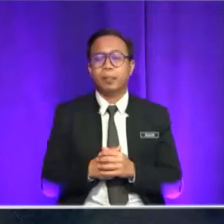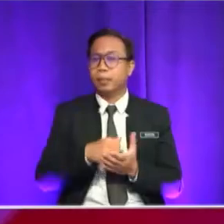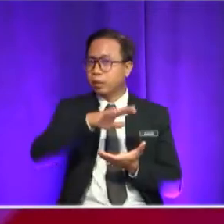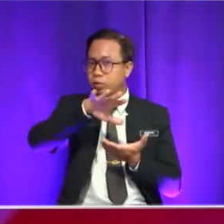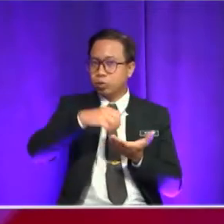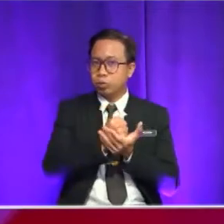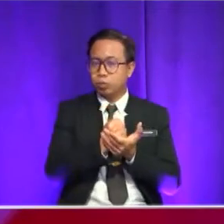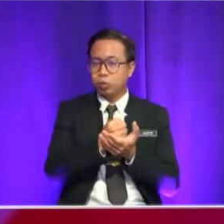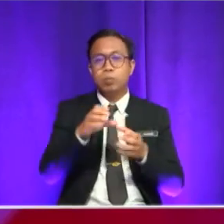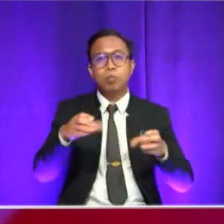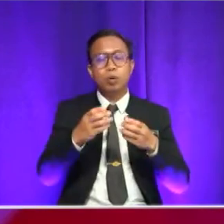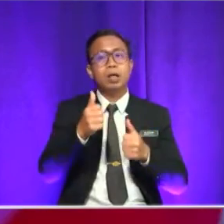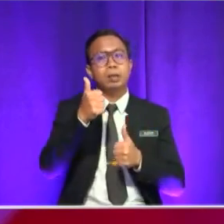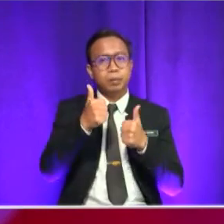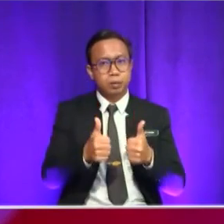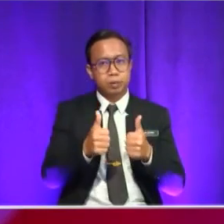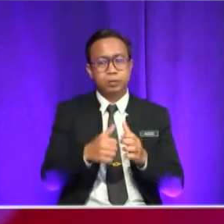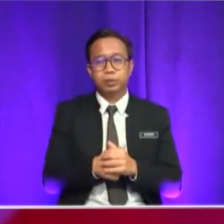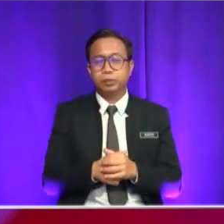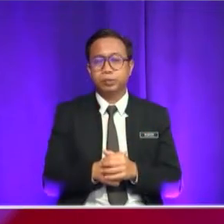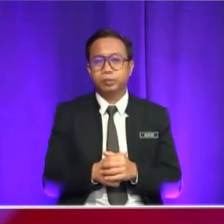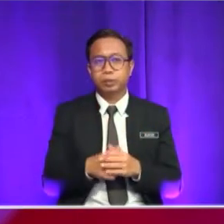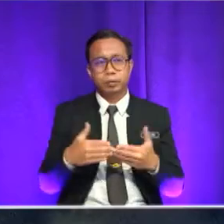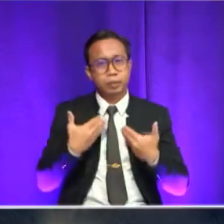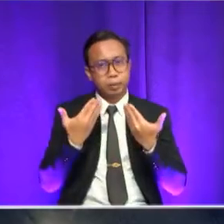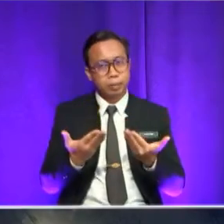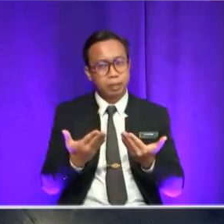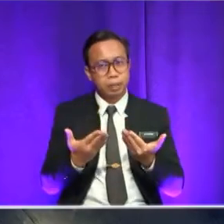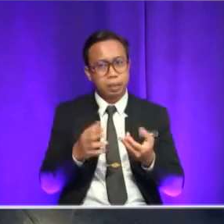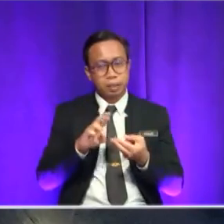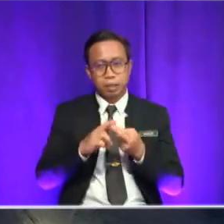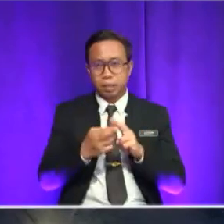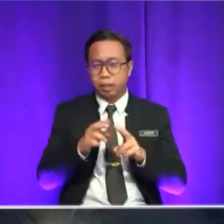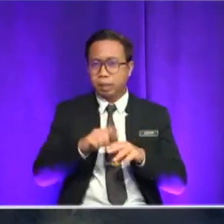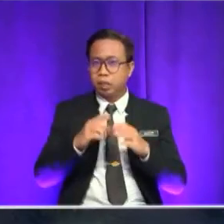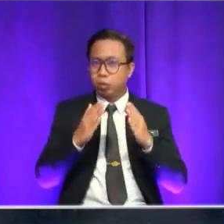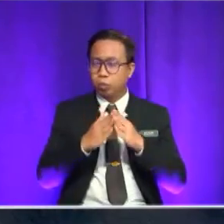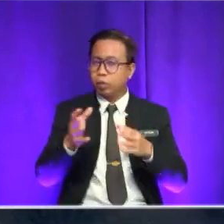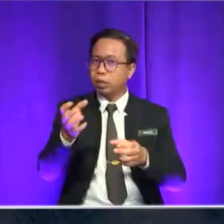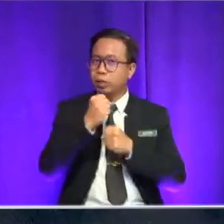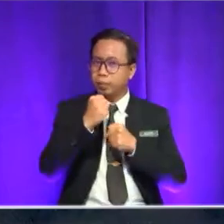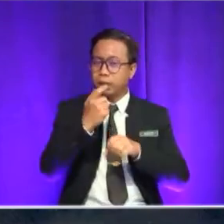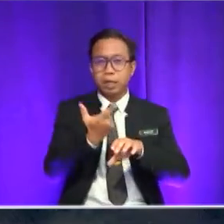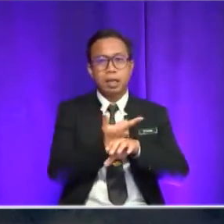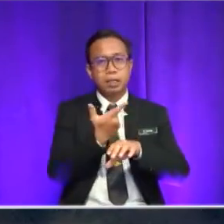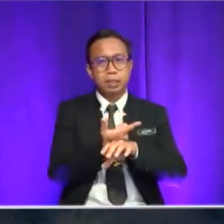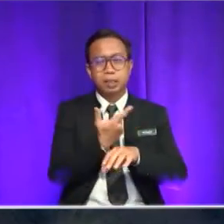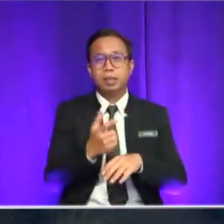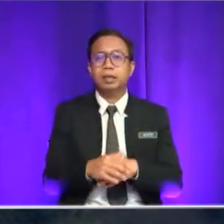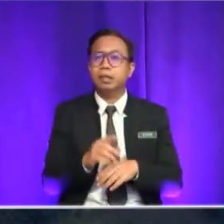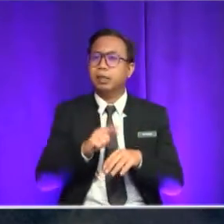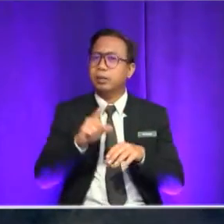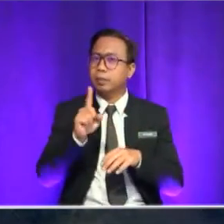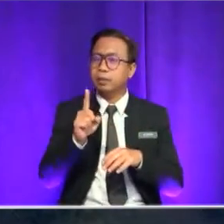semua sudah buat yang terbaik. Okey, cikgu. Bagaimana rakan-rakan yang berada di rumah ingin mendapatkan latihan pengukuhan, di